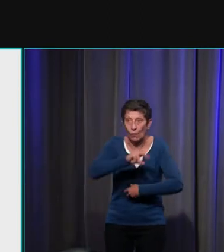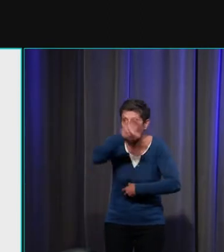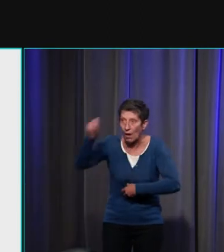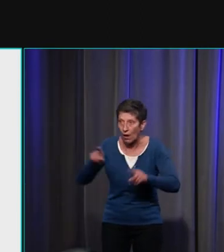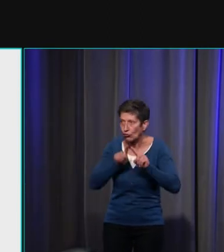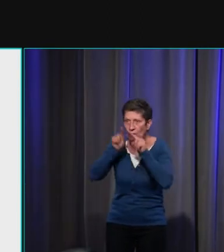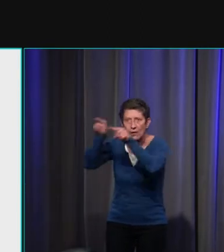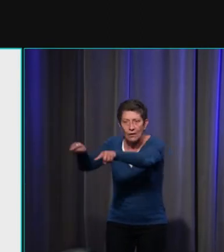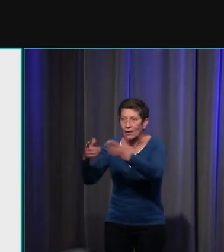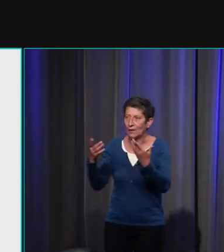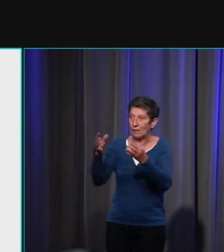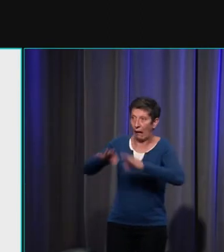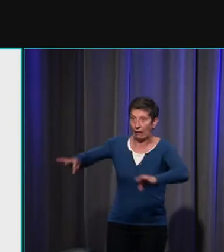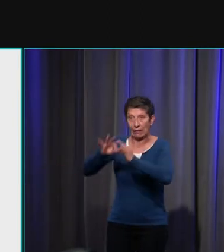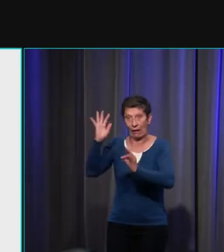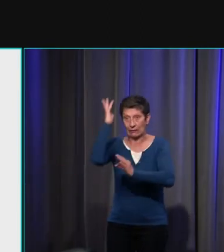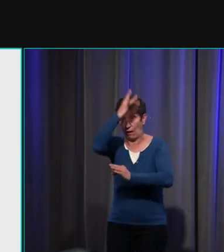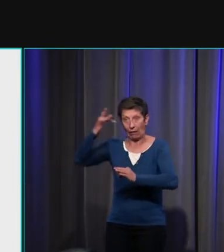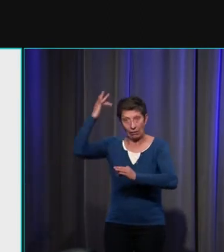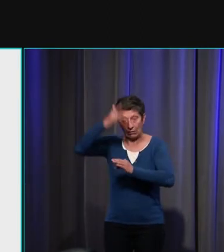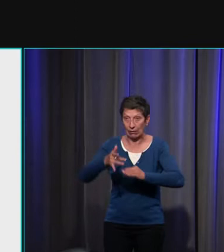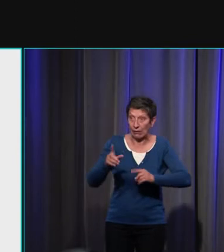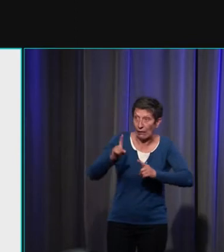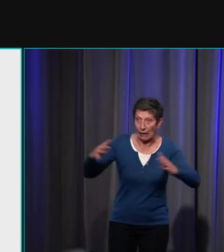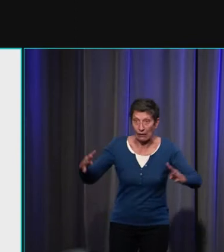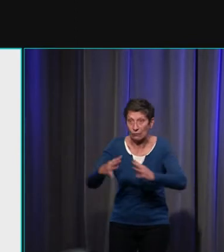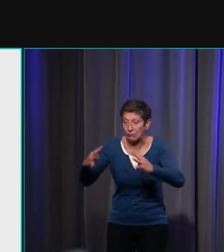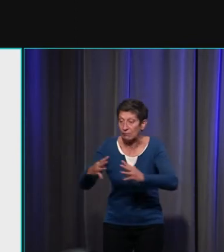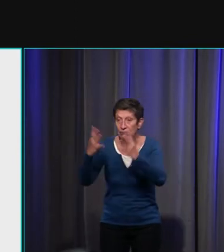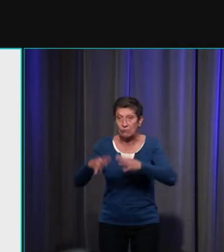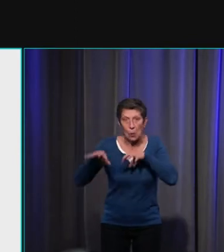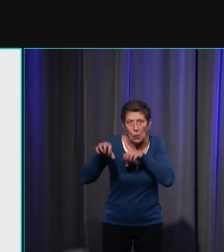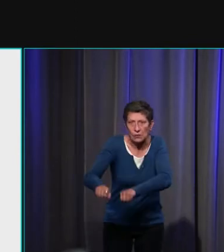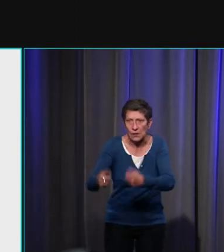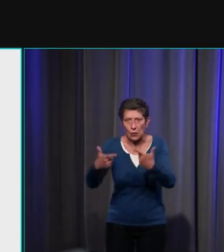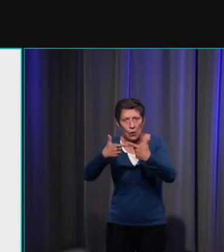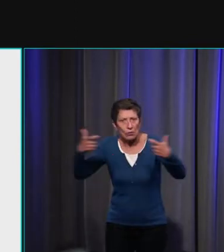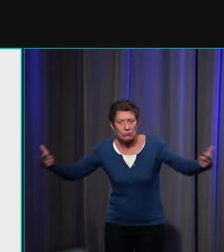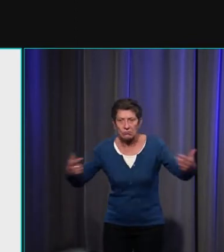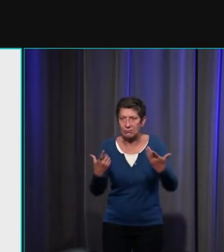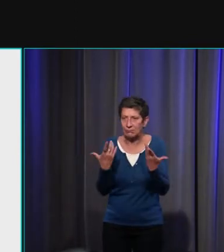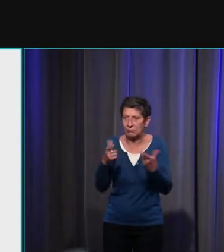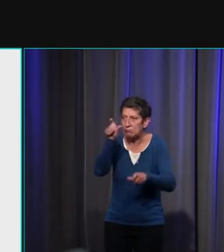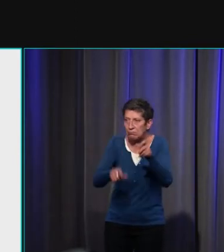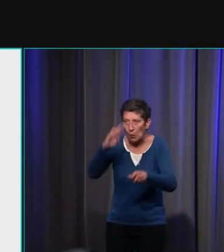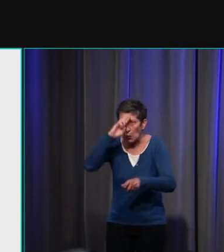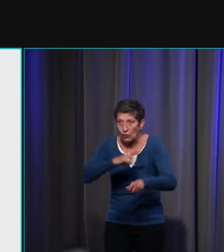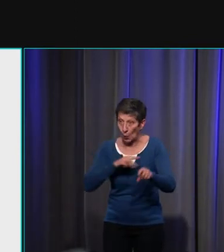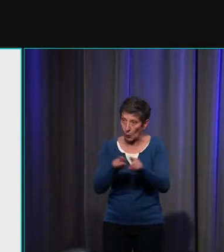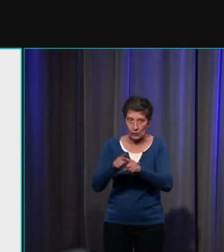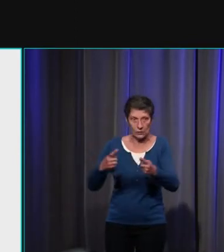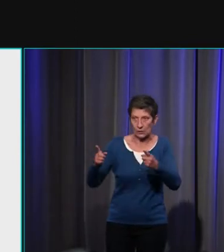terre sainte de guerriers dans d'armes de claire de colonisateurs et les guerres aussi